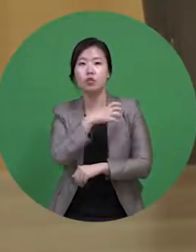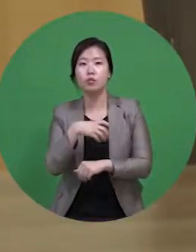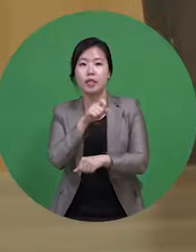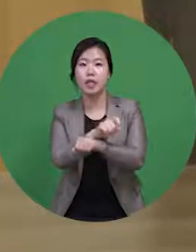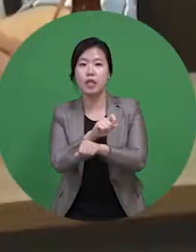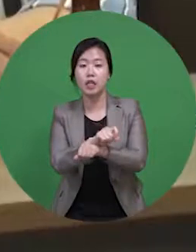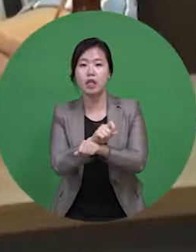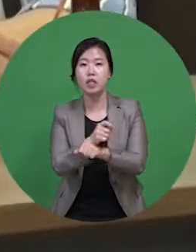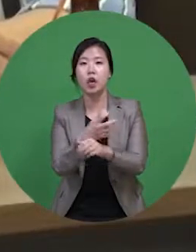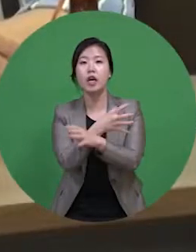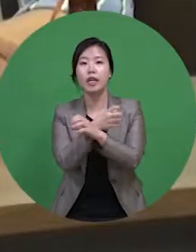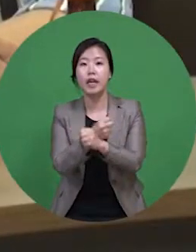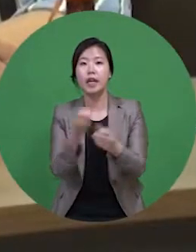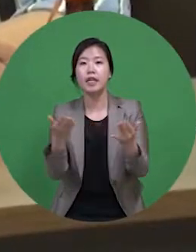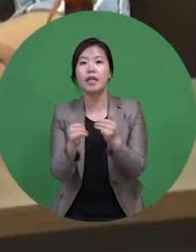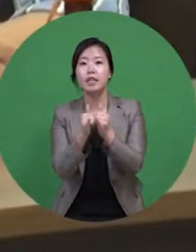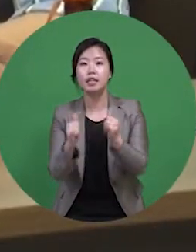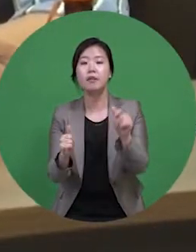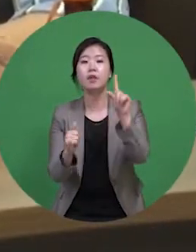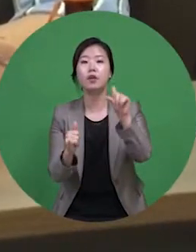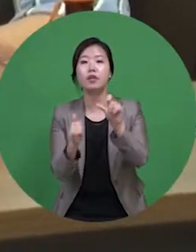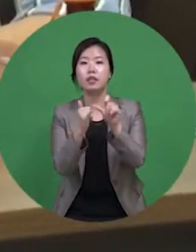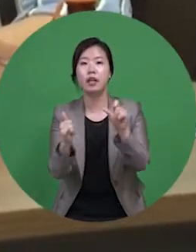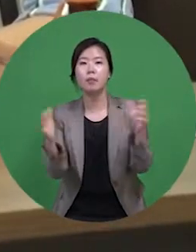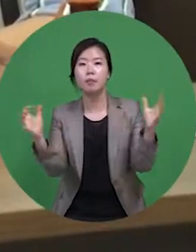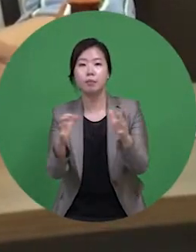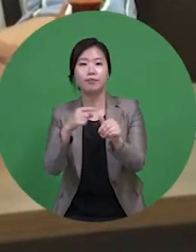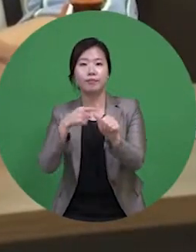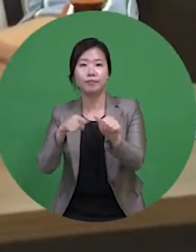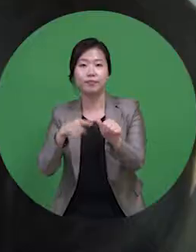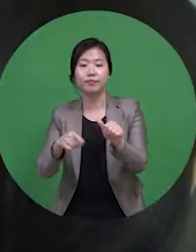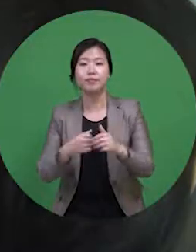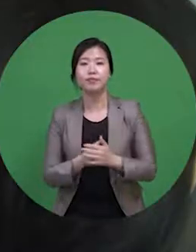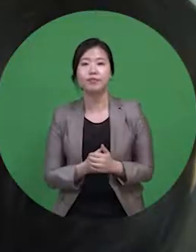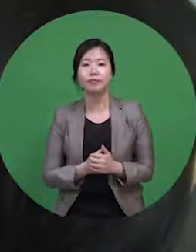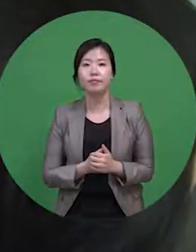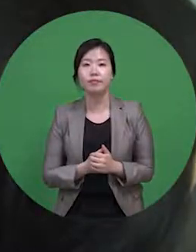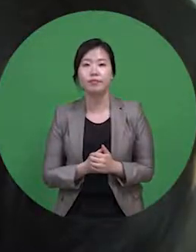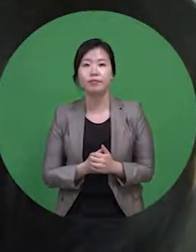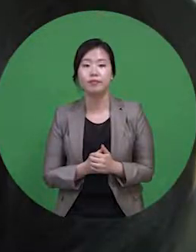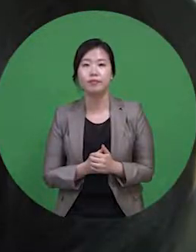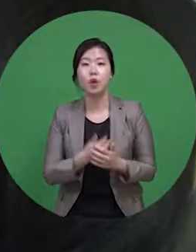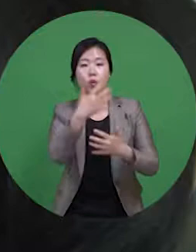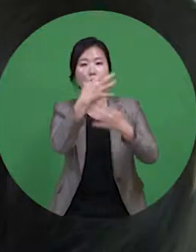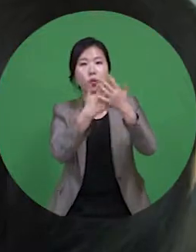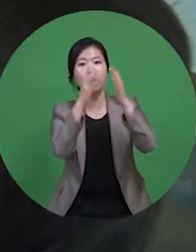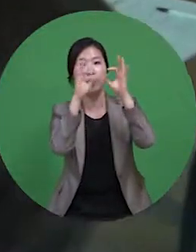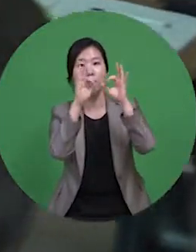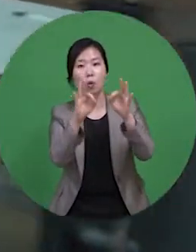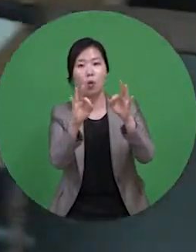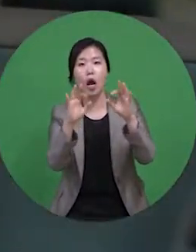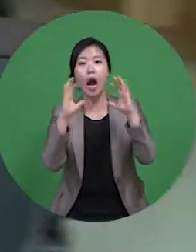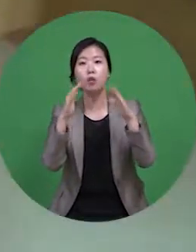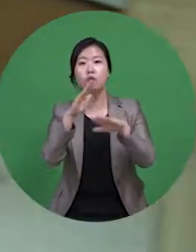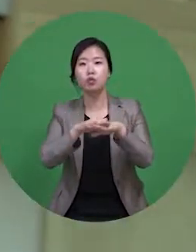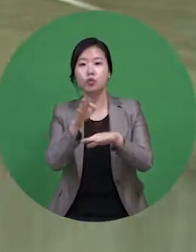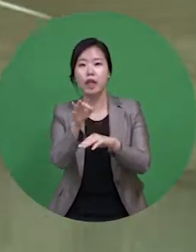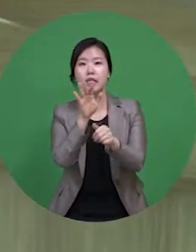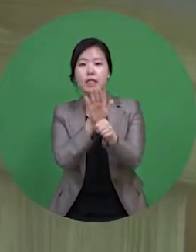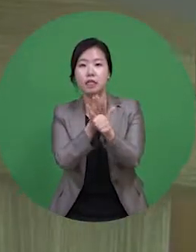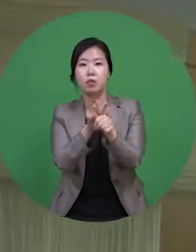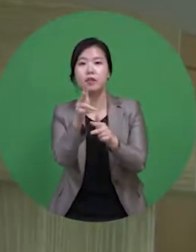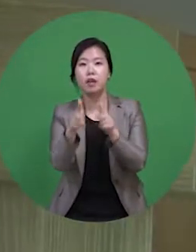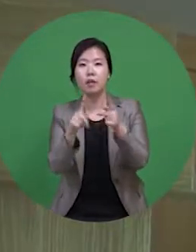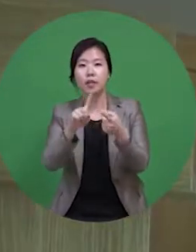근무하는 기간제 근로자 15명을 대상으로 마련됐는데요. 동영상 시청을 통해 아동수당 지원 사업에